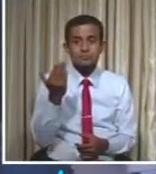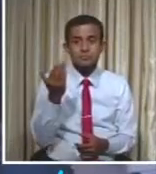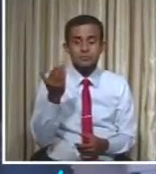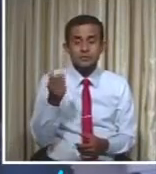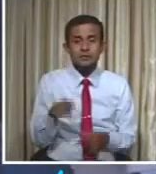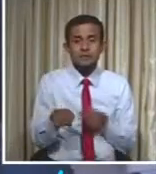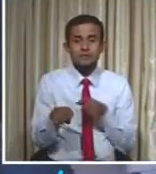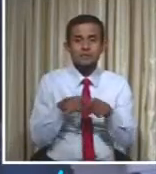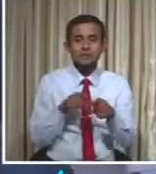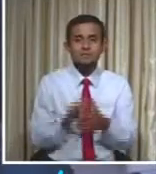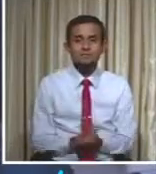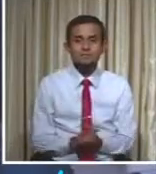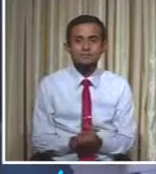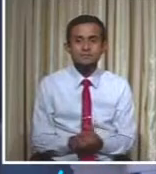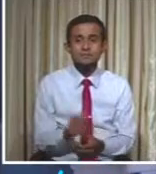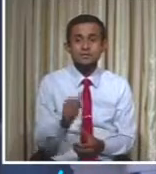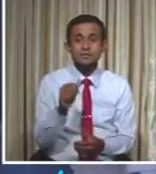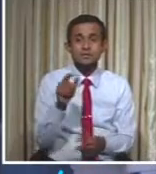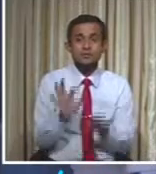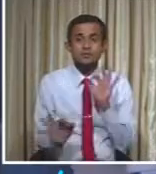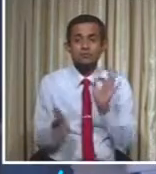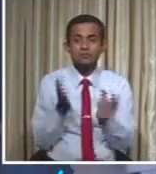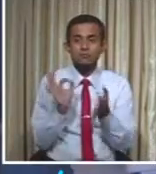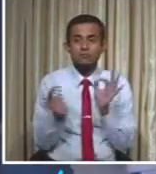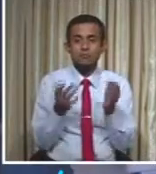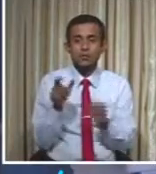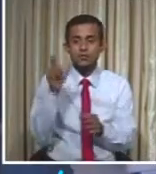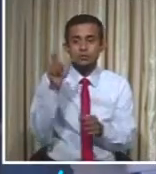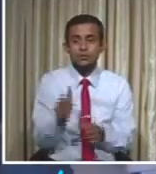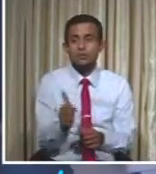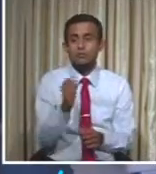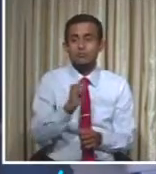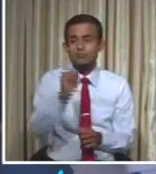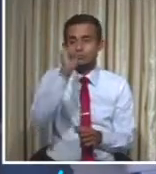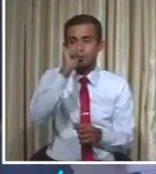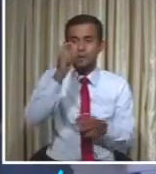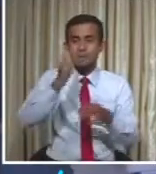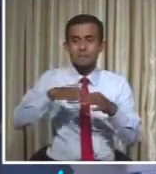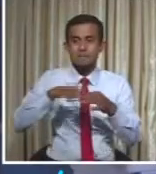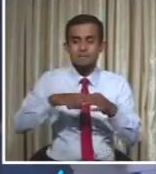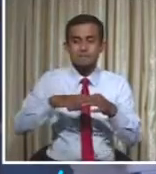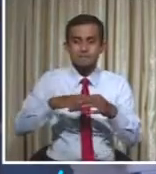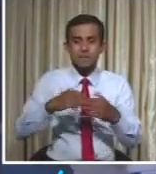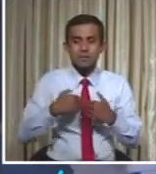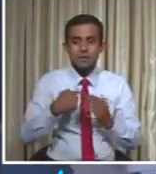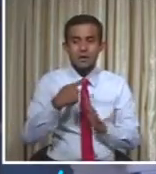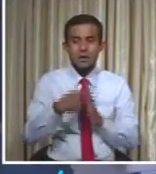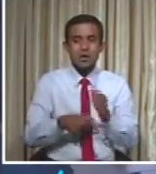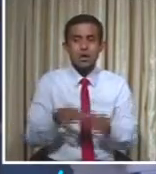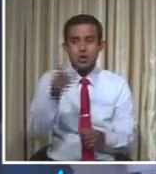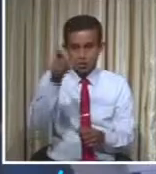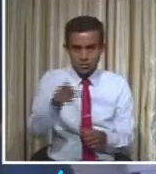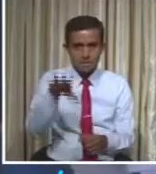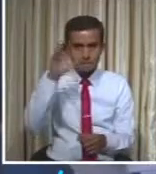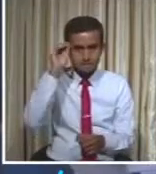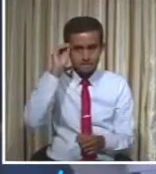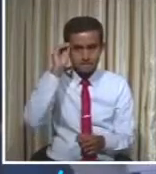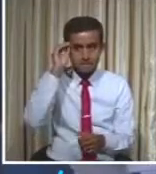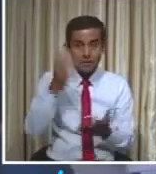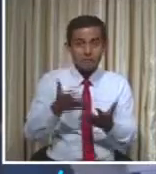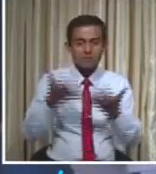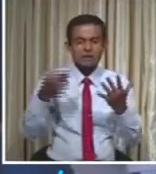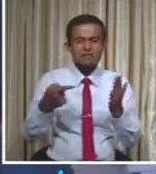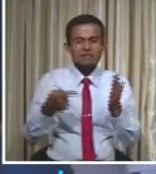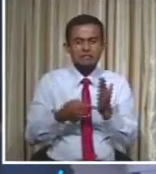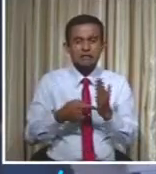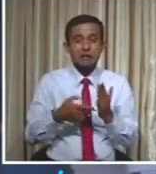ඒ වගේම වතු ජනතාවගේ පානීය ජලයේ පිළිබඳ ප්‍රශ්න විශේෂයෙන්ම අපේ රටේ ඔබතුමත් පිළිගන්නවා වැඩිම පීඩාවට